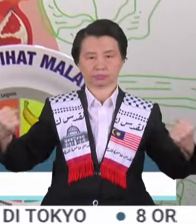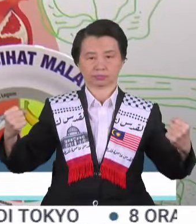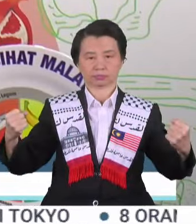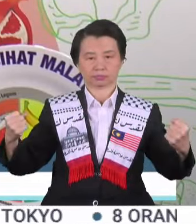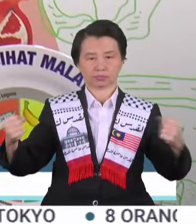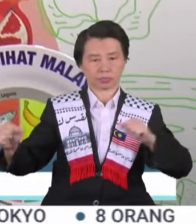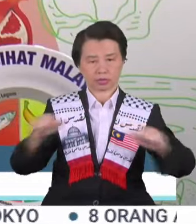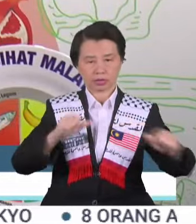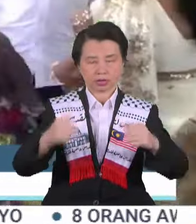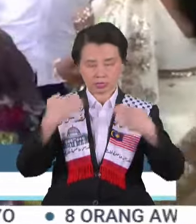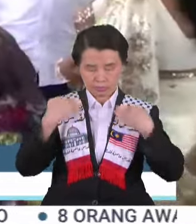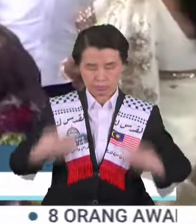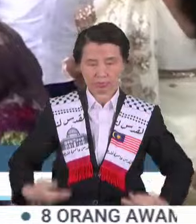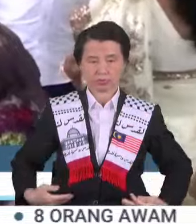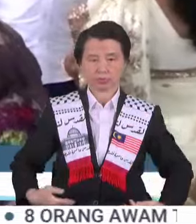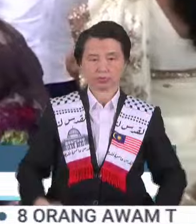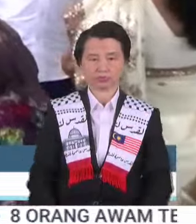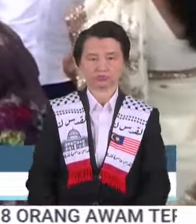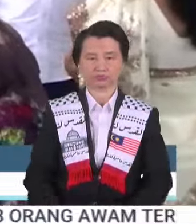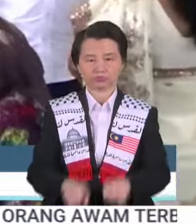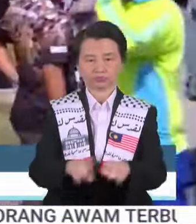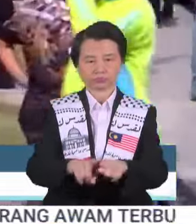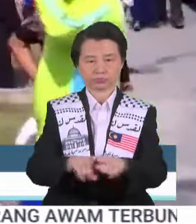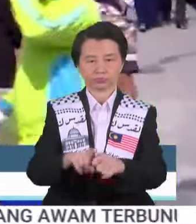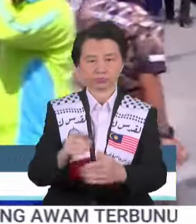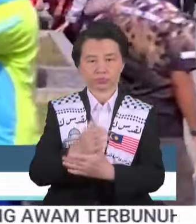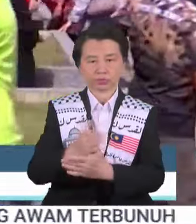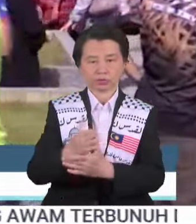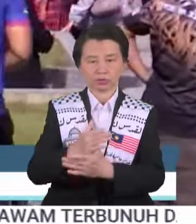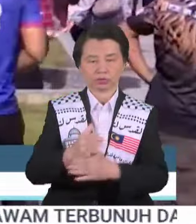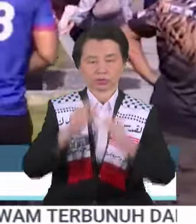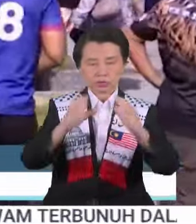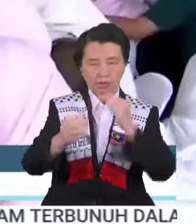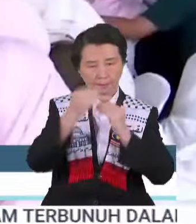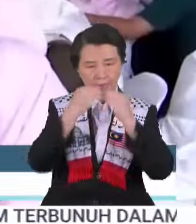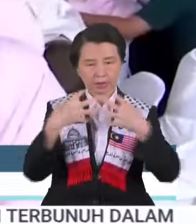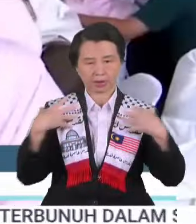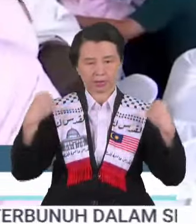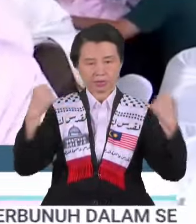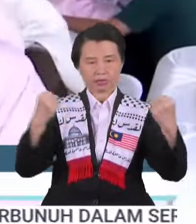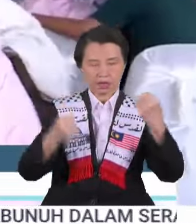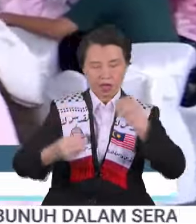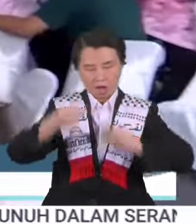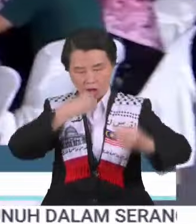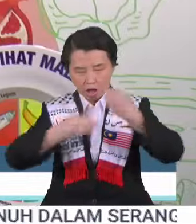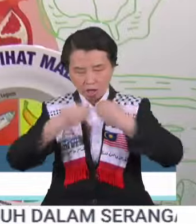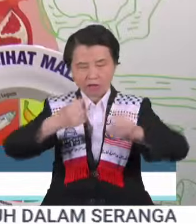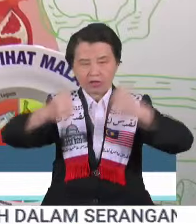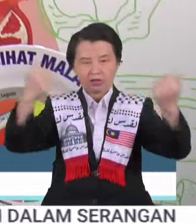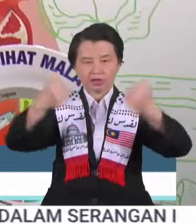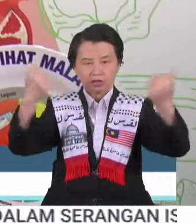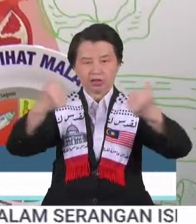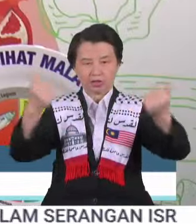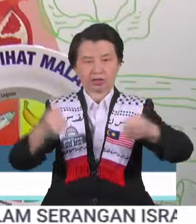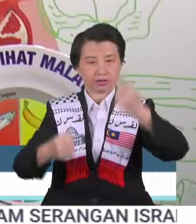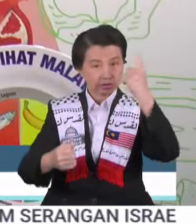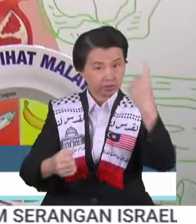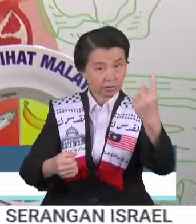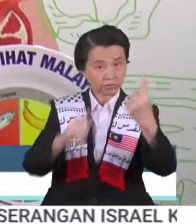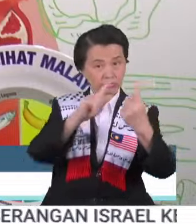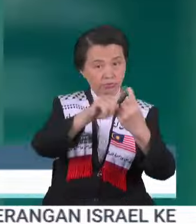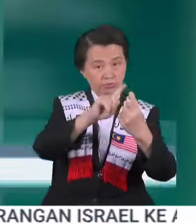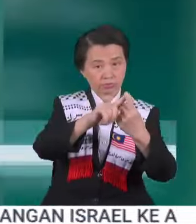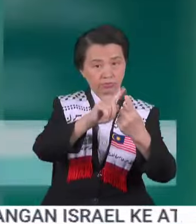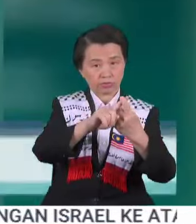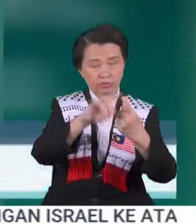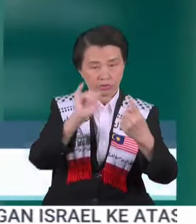tahap aktiviti fizikal kita. Turut dikongsikan tip pemakanan sihat ketika menikmati juadah hari raya. Yang pertama adalah